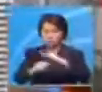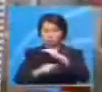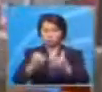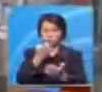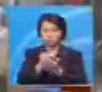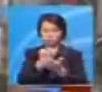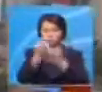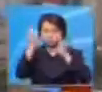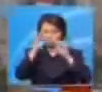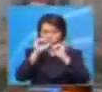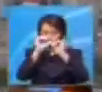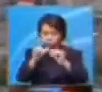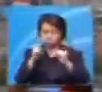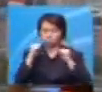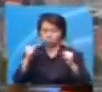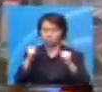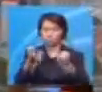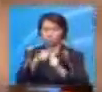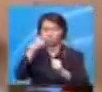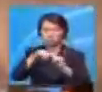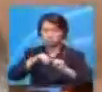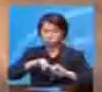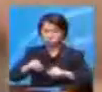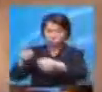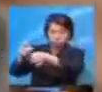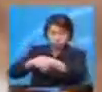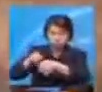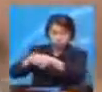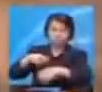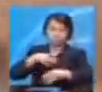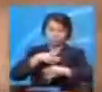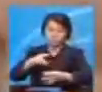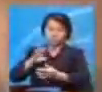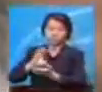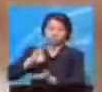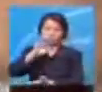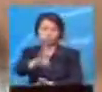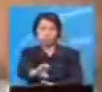ekonomi negara kekal Kukuh bagi terus menarik minat